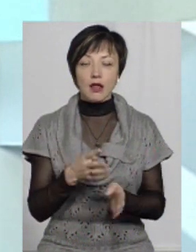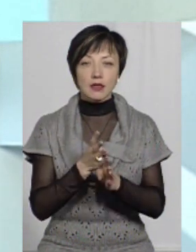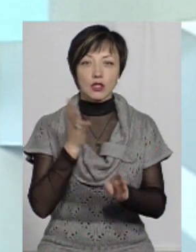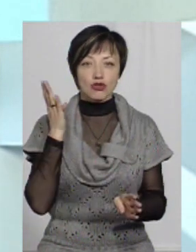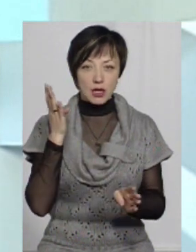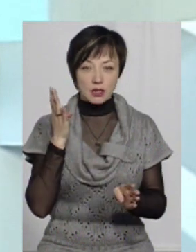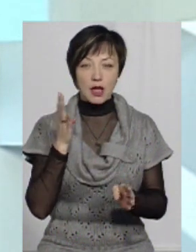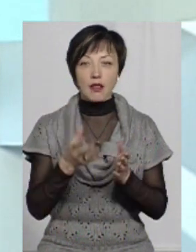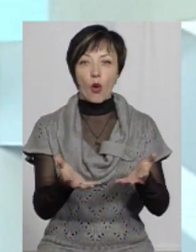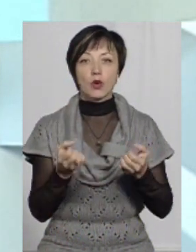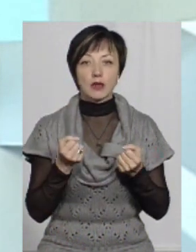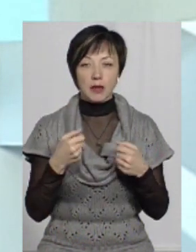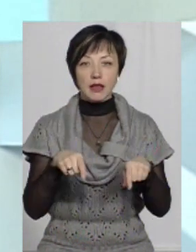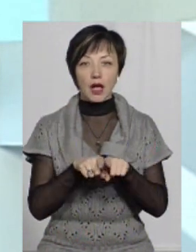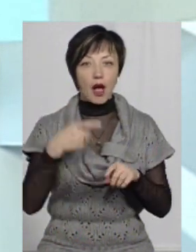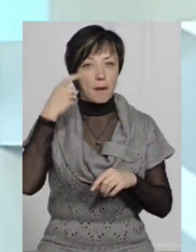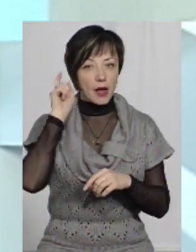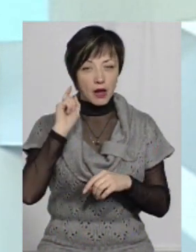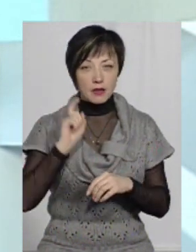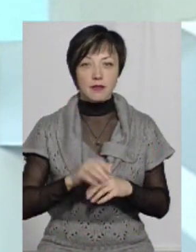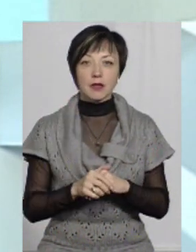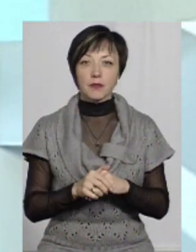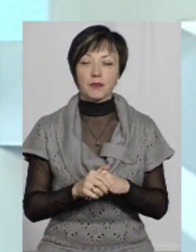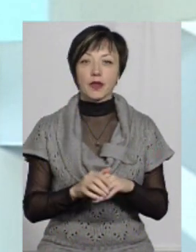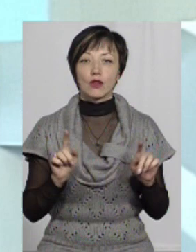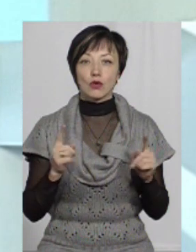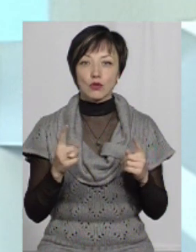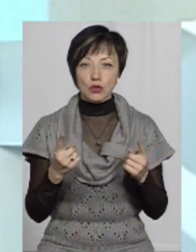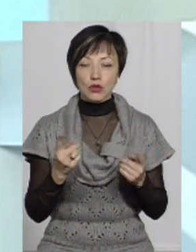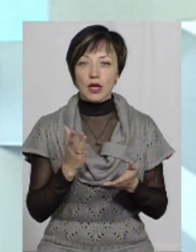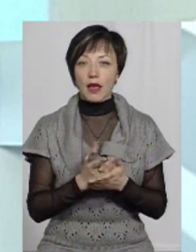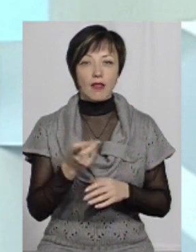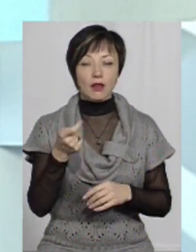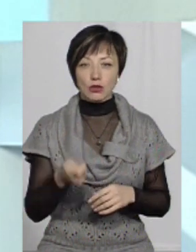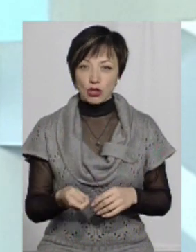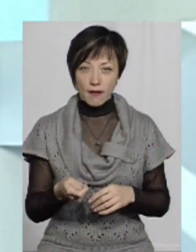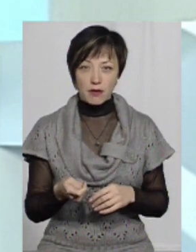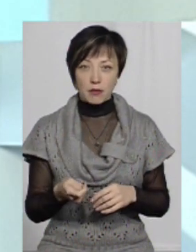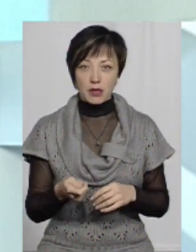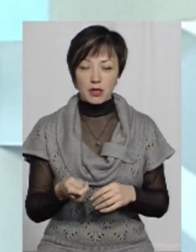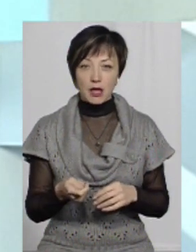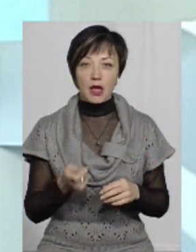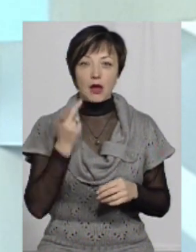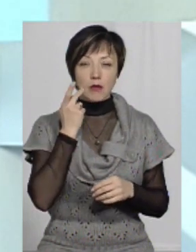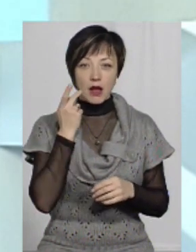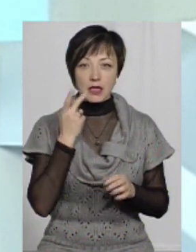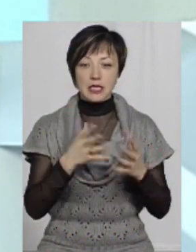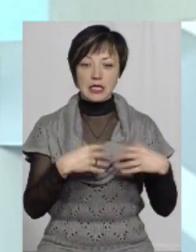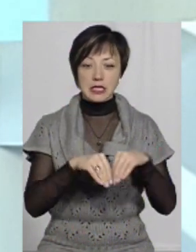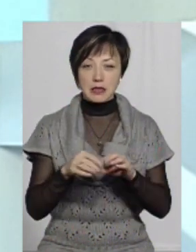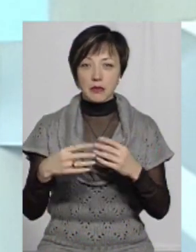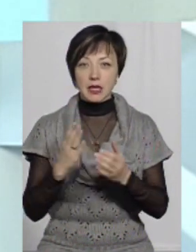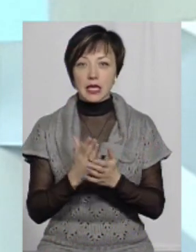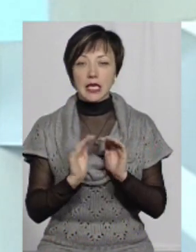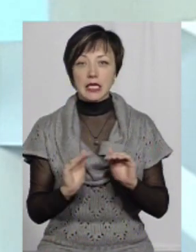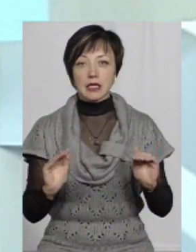на черзі на отримання таких слухових апаратів, тому що вони є недешевими. Як правило, сім'ї, в яких